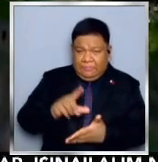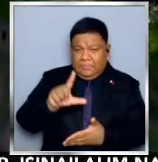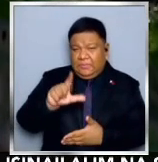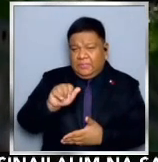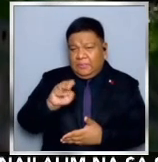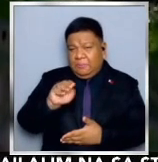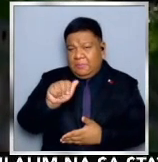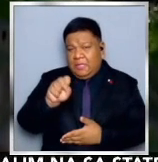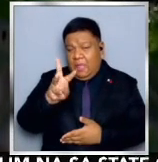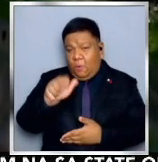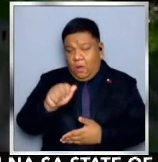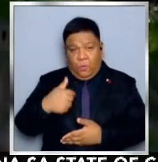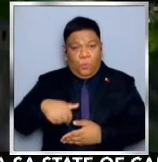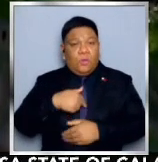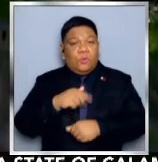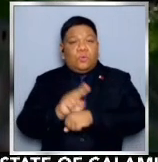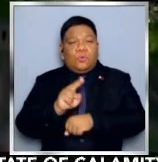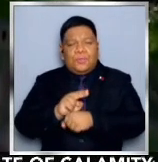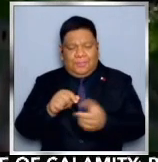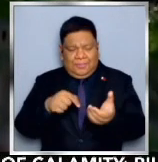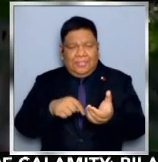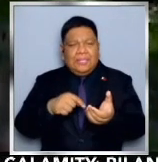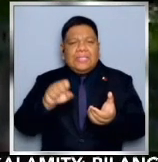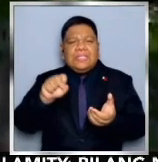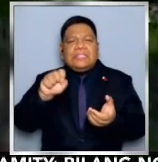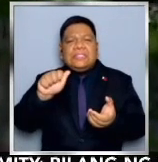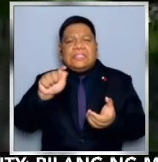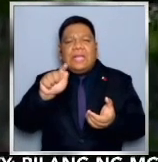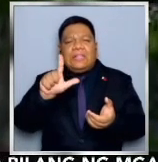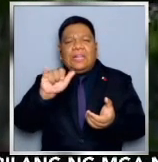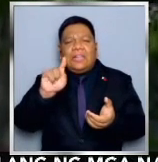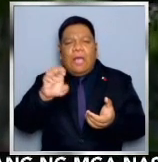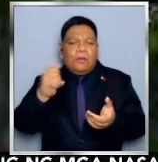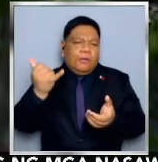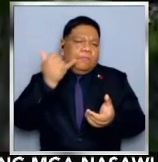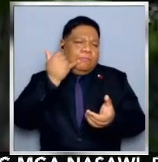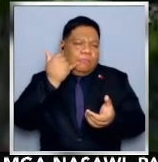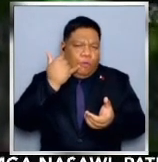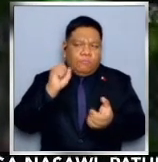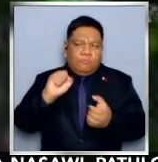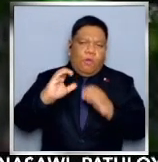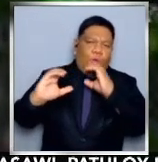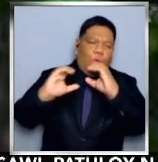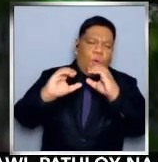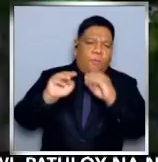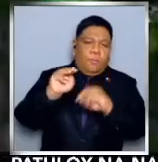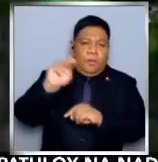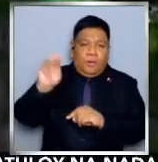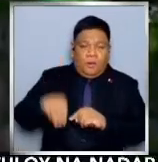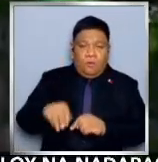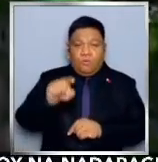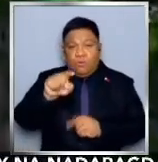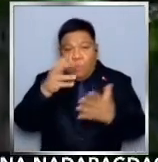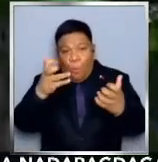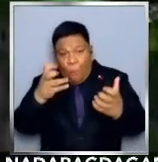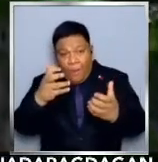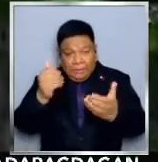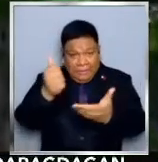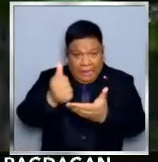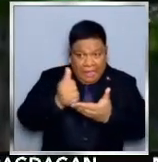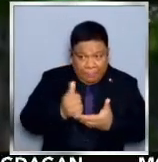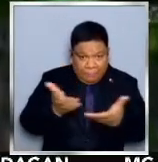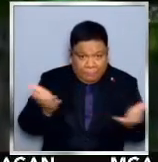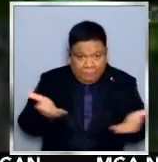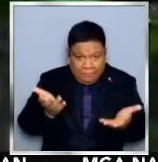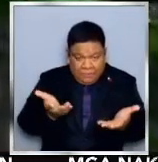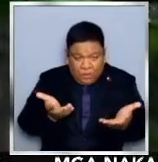ngayon ng satellite phone para magkaroon tayo ng komunikasyon dyan sa Maynila. Doon po sa mga gustong magpadala ng tulong dito, sabi ng Hepe ng Coast Guard